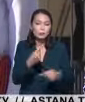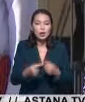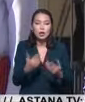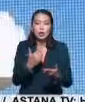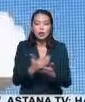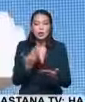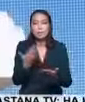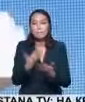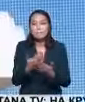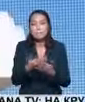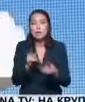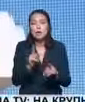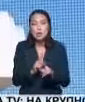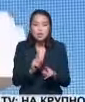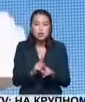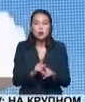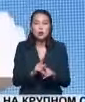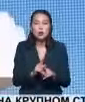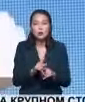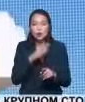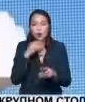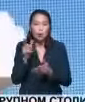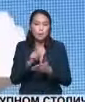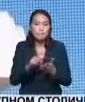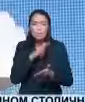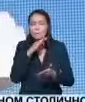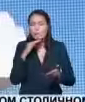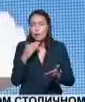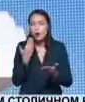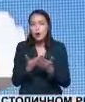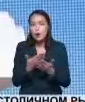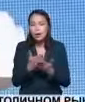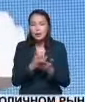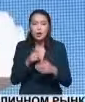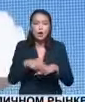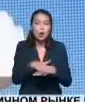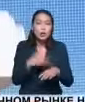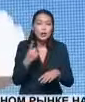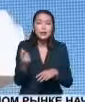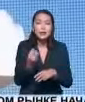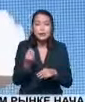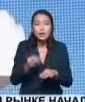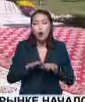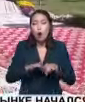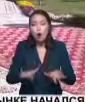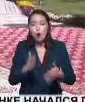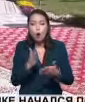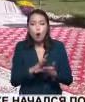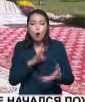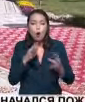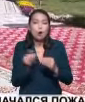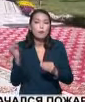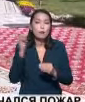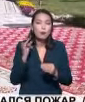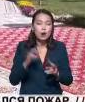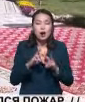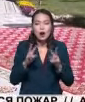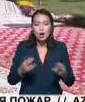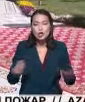Примеров преемственности в поэзии двух великих поэтов очень много. Наши народы связывают единые корни, общая история, схожий язык и